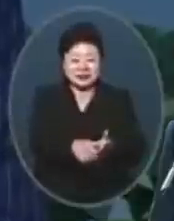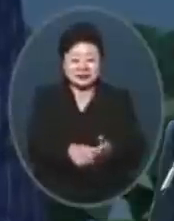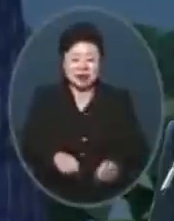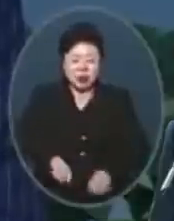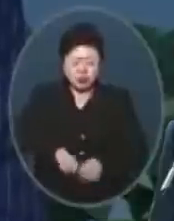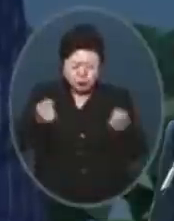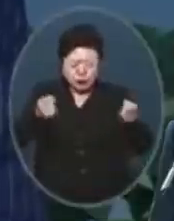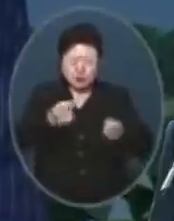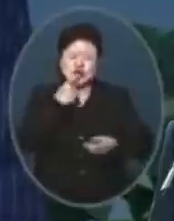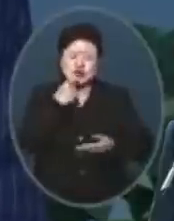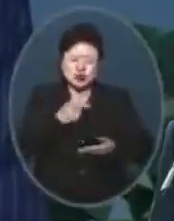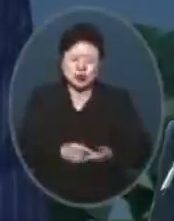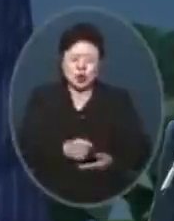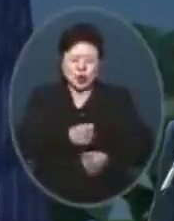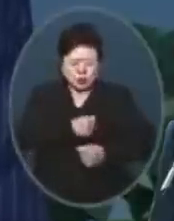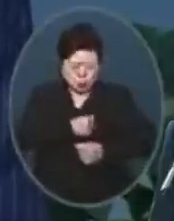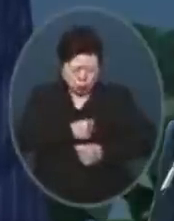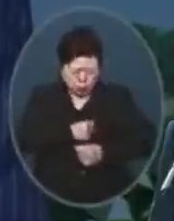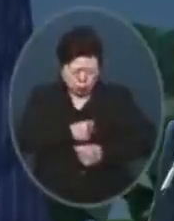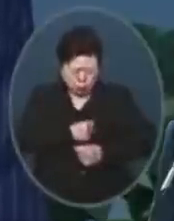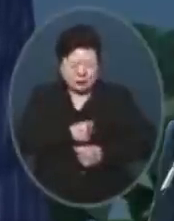부서지기 쉬우니 조심하십시오.